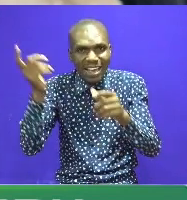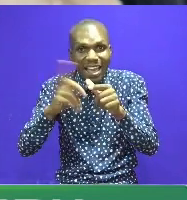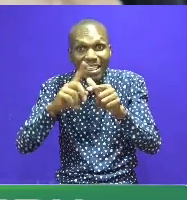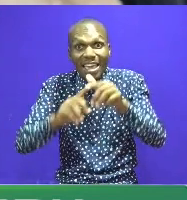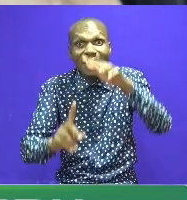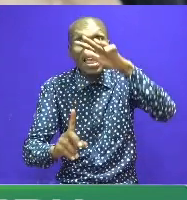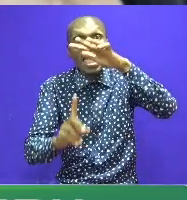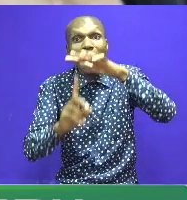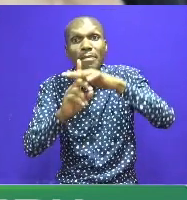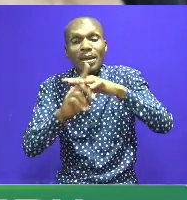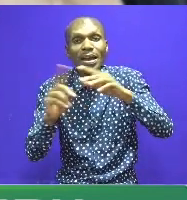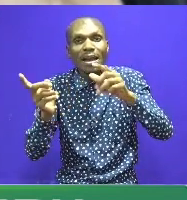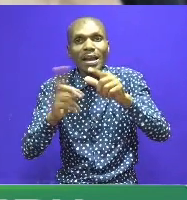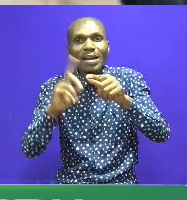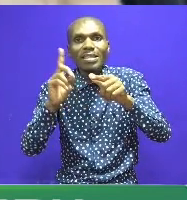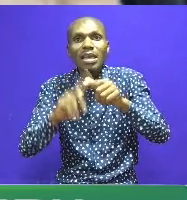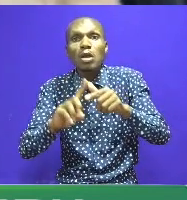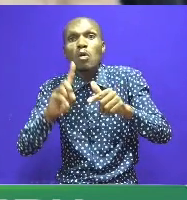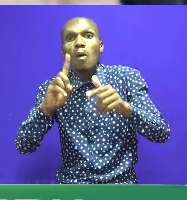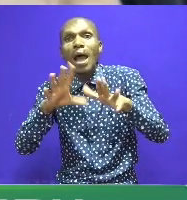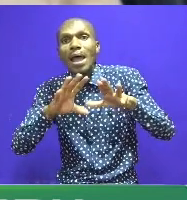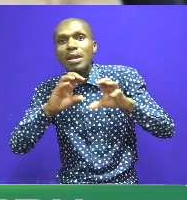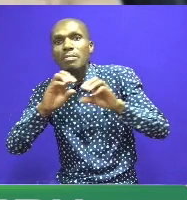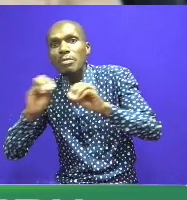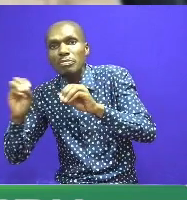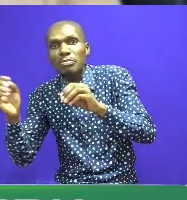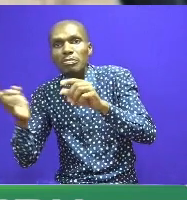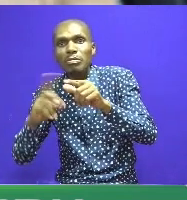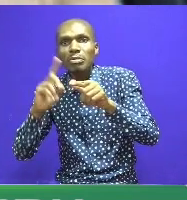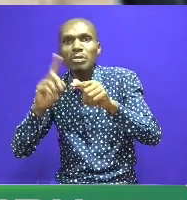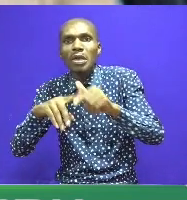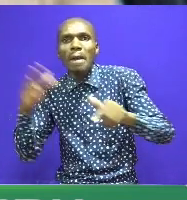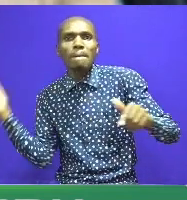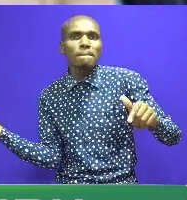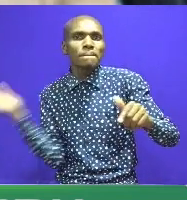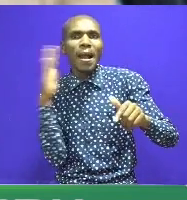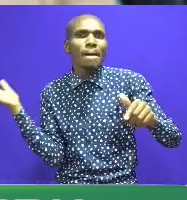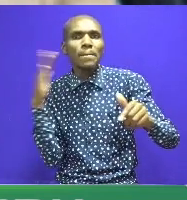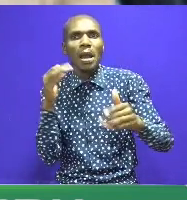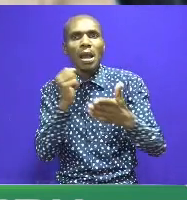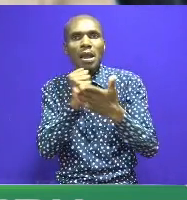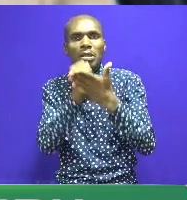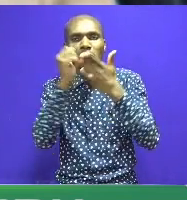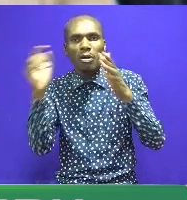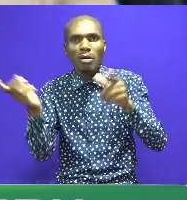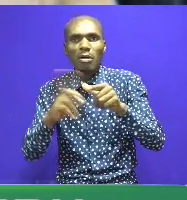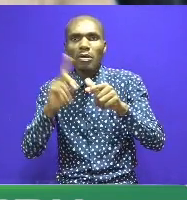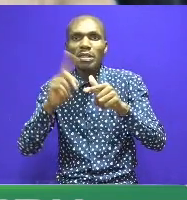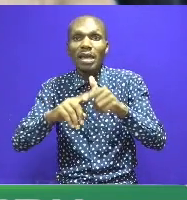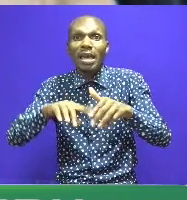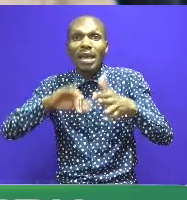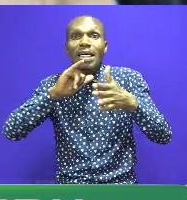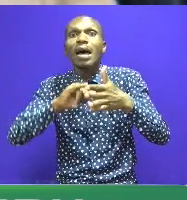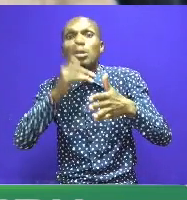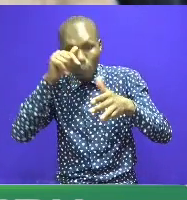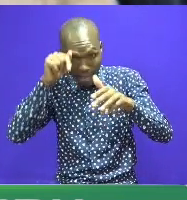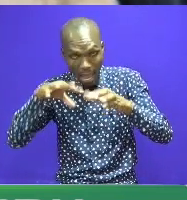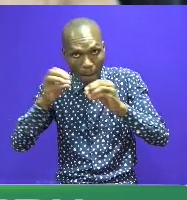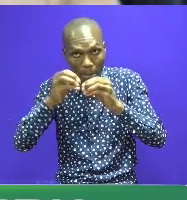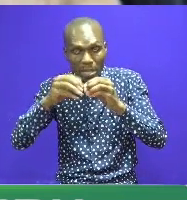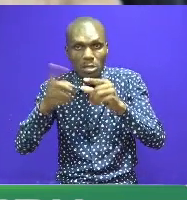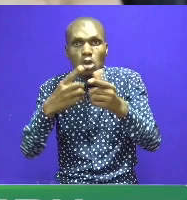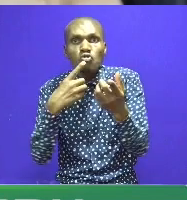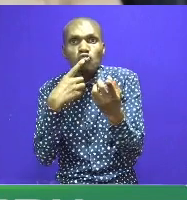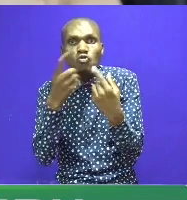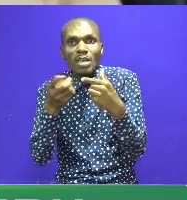that this was a well-choreographed move to harm our officers. And this is what we've met here to discuss today as stakeholders